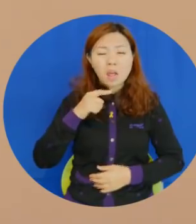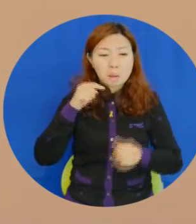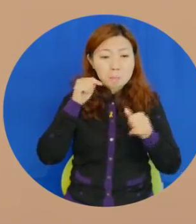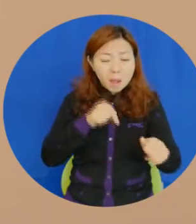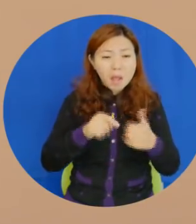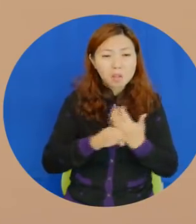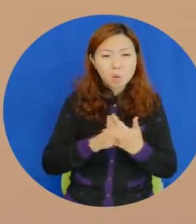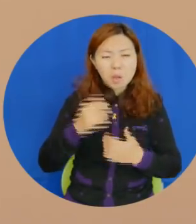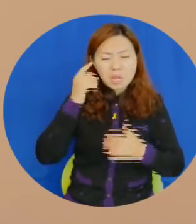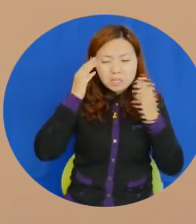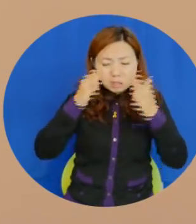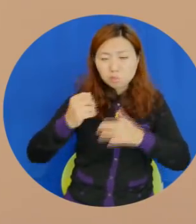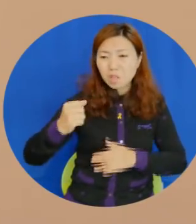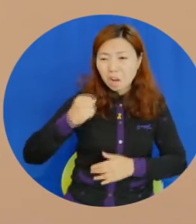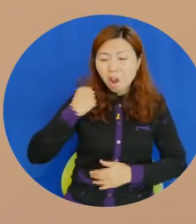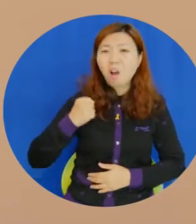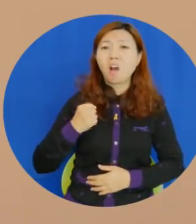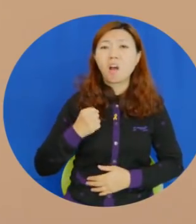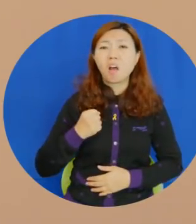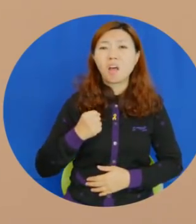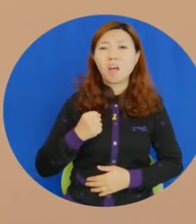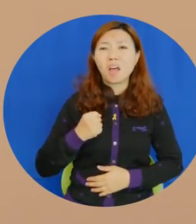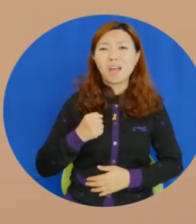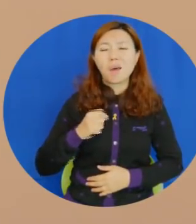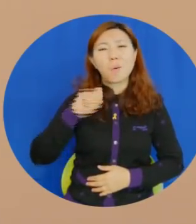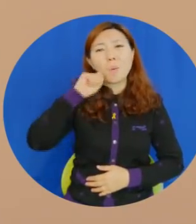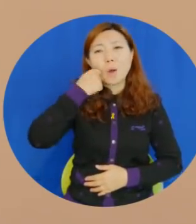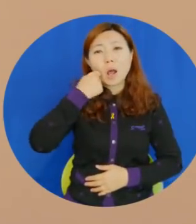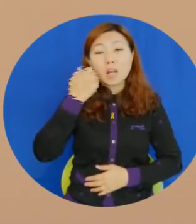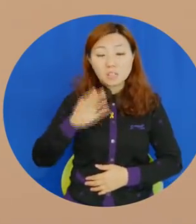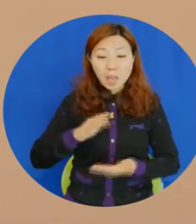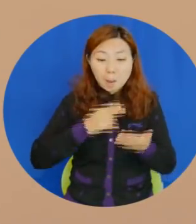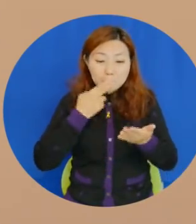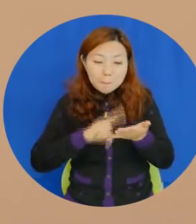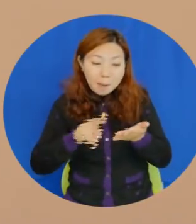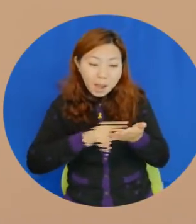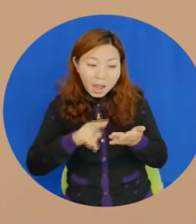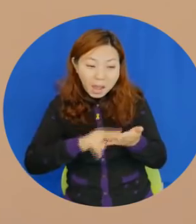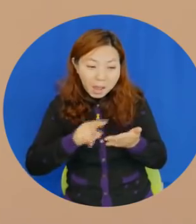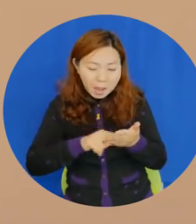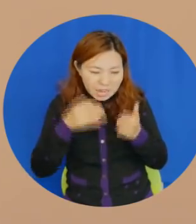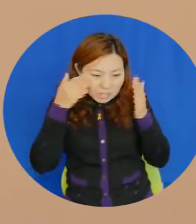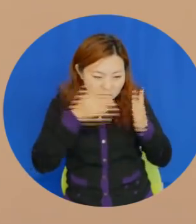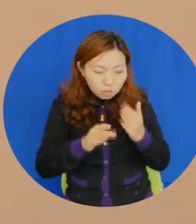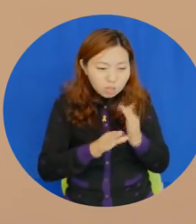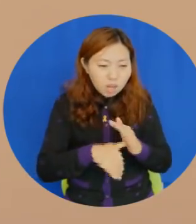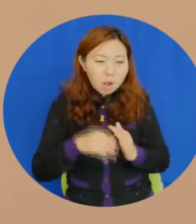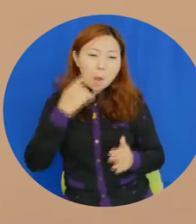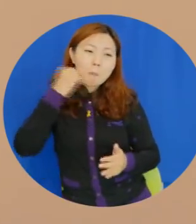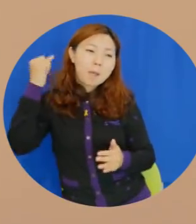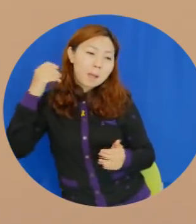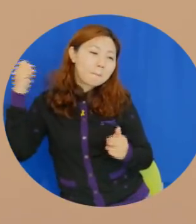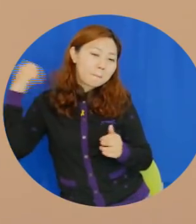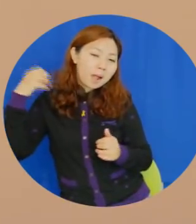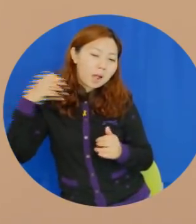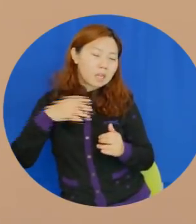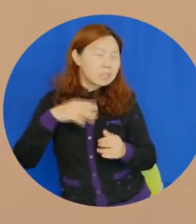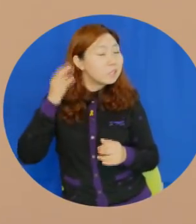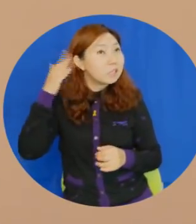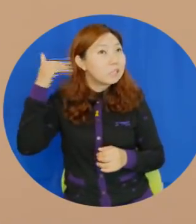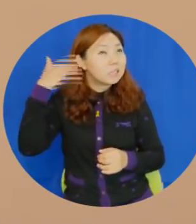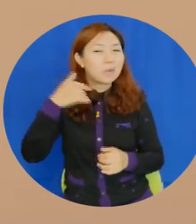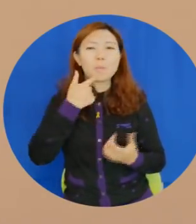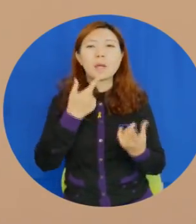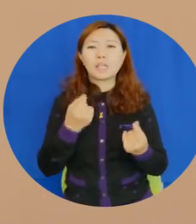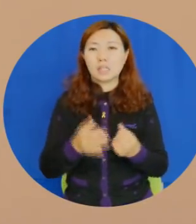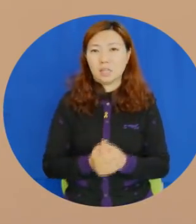집중이 안 돼. 지가 좋으면 집중이 돼요. 애들 만화 볼 때 집중력이 엄청나게 높습니다. 엄마가 불러도 귀에 안 들려.